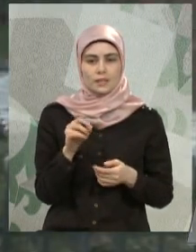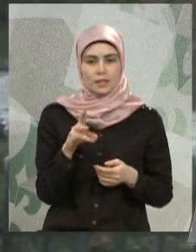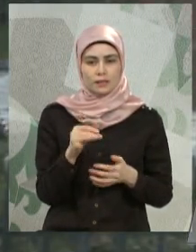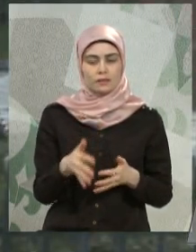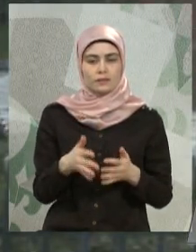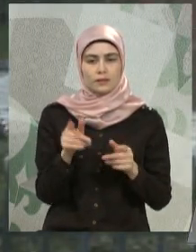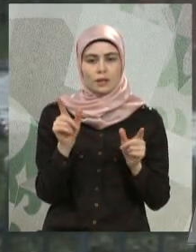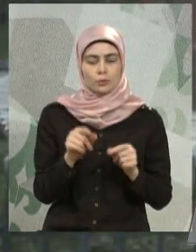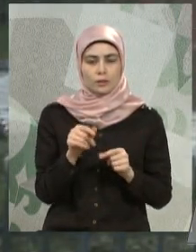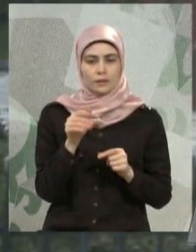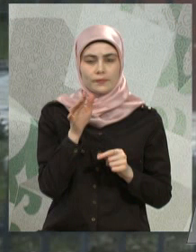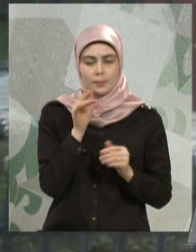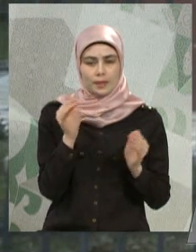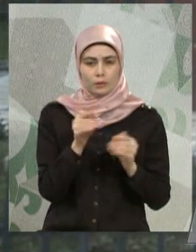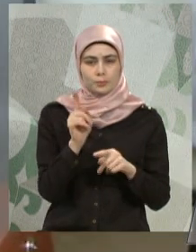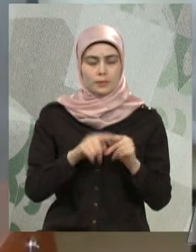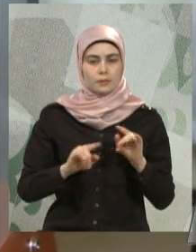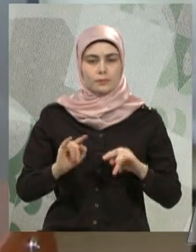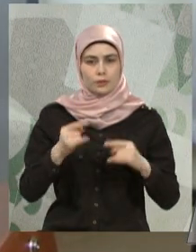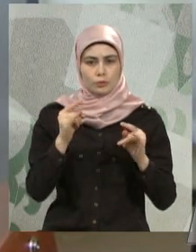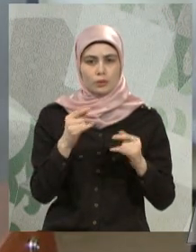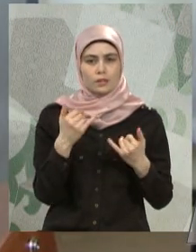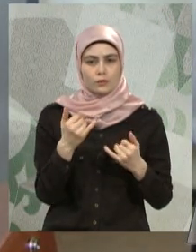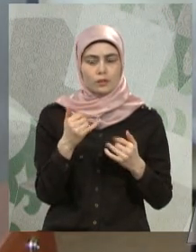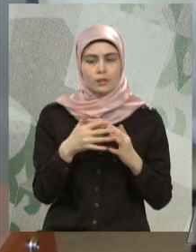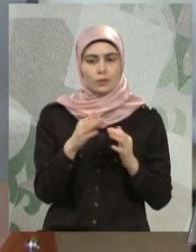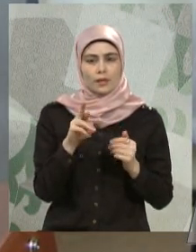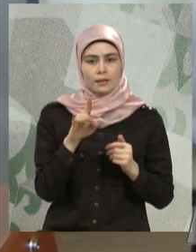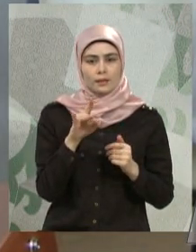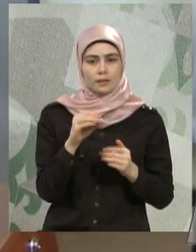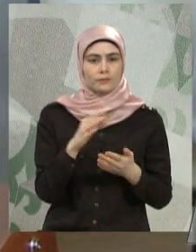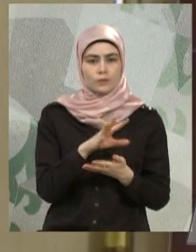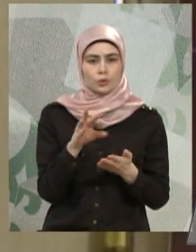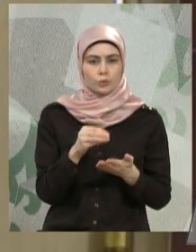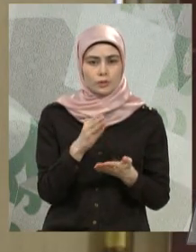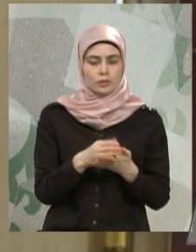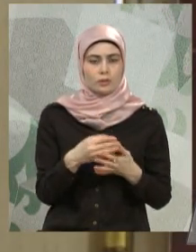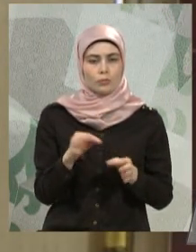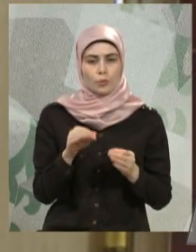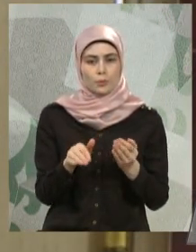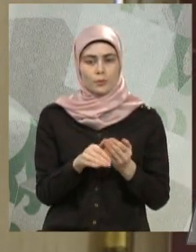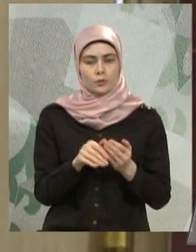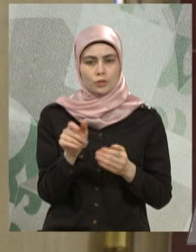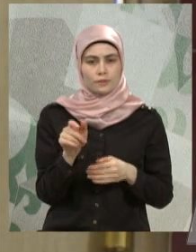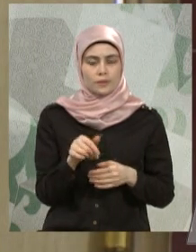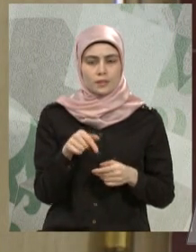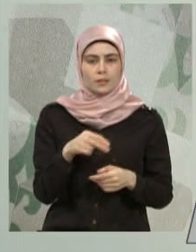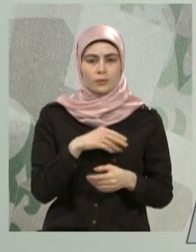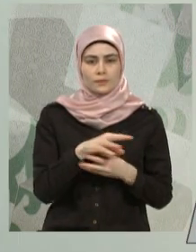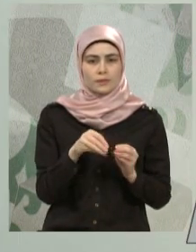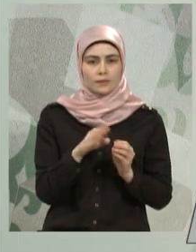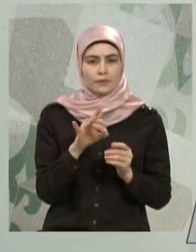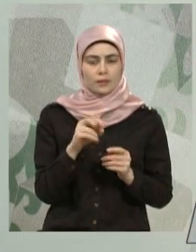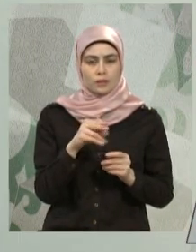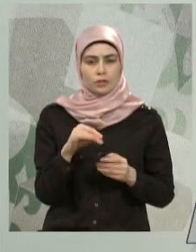быстро справили новоселье. Сегодня в ФАПе Яндере медики оказывают пациентам всю необходимую помощь. Здесь работают все узкие специалисты. В